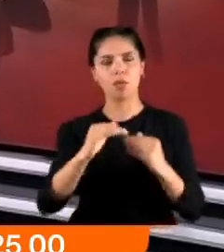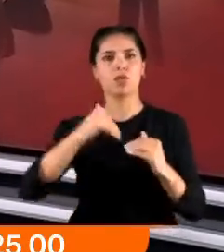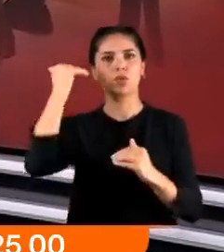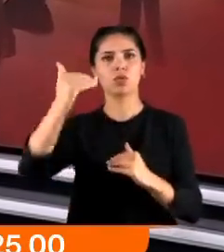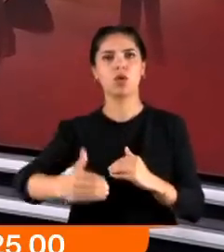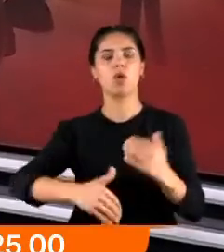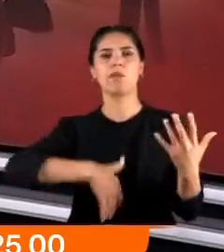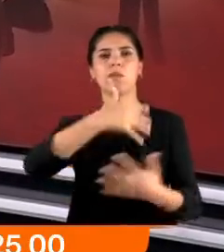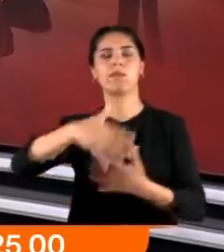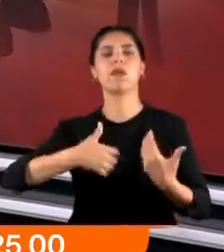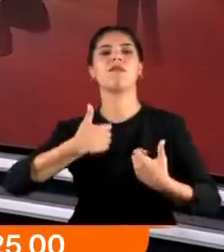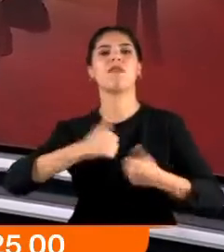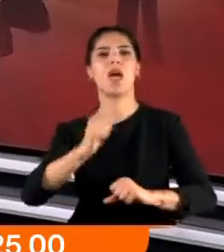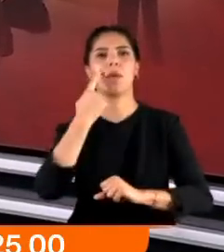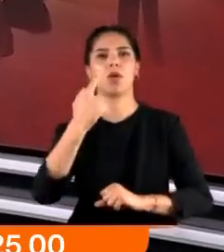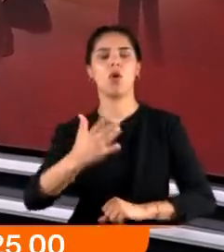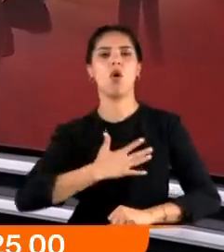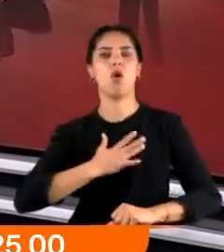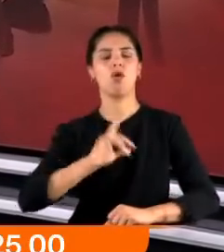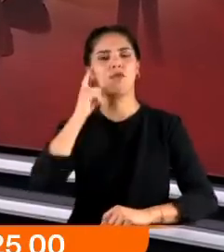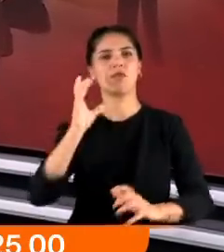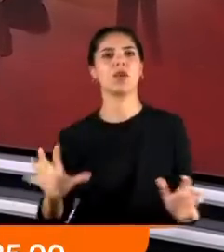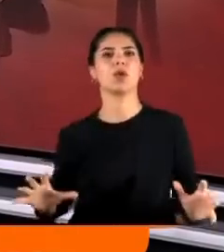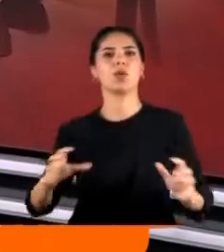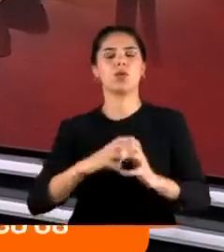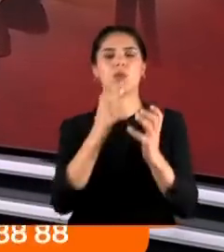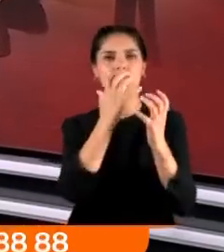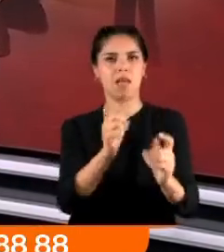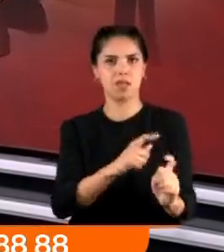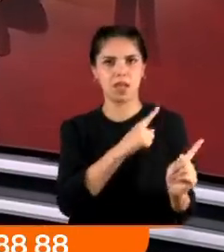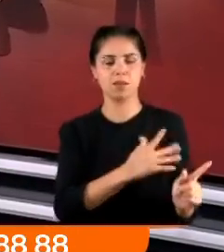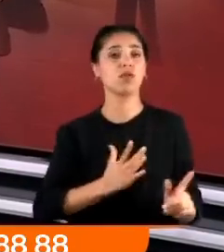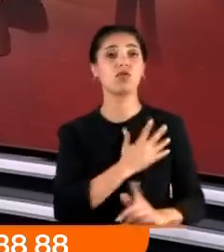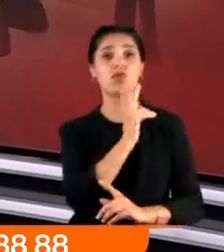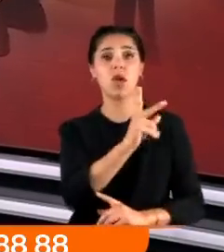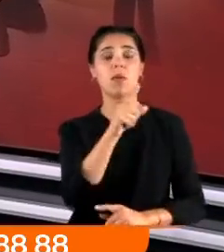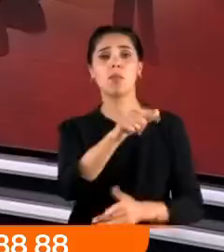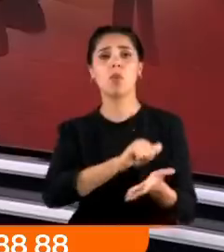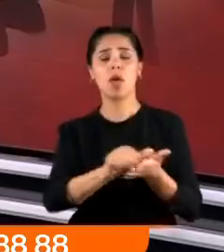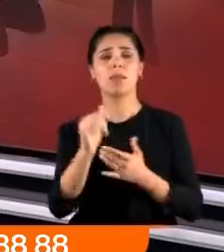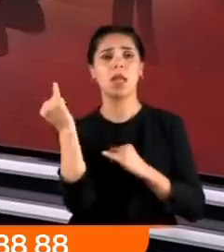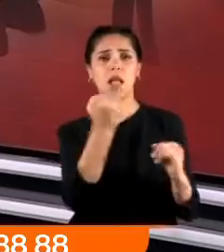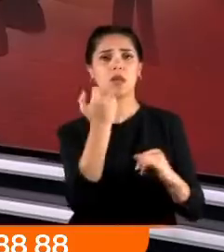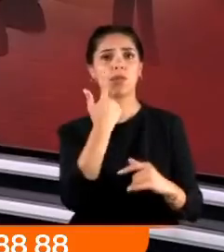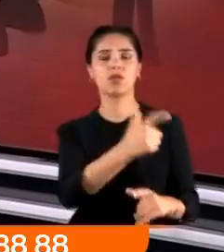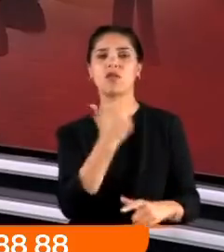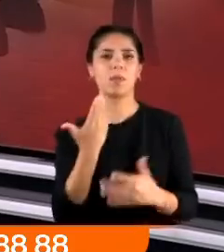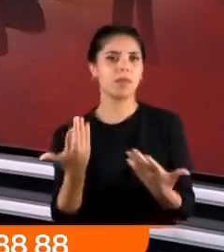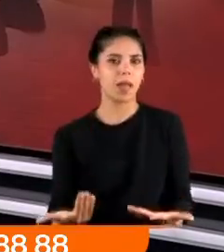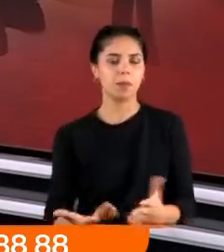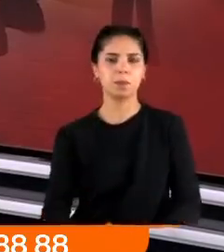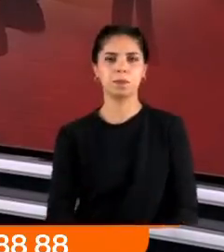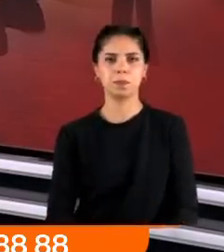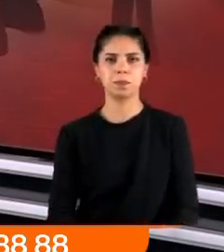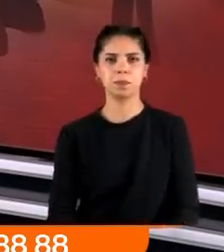sonra ortalığın karışmaması için ön koalisyon önerisini gündeme getirdi. CHP ise tüm bu eleştirilere bakın ne yanıt verdi.